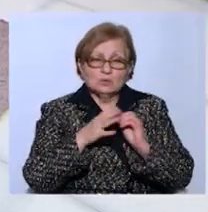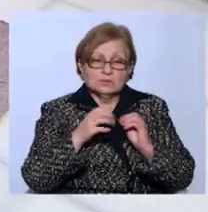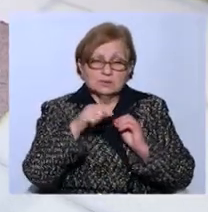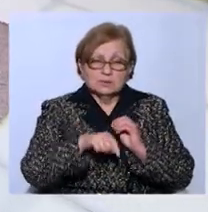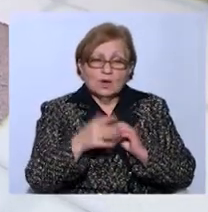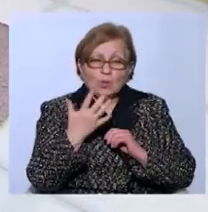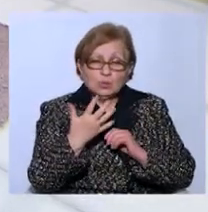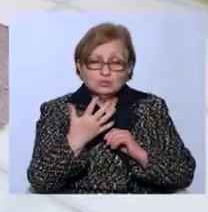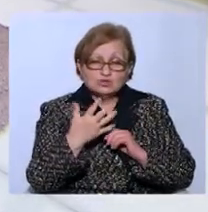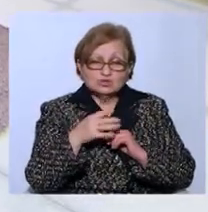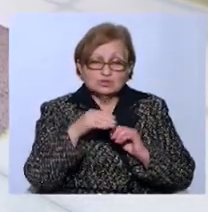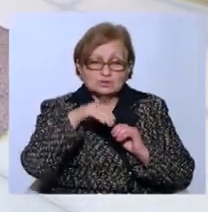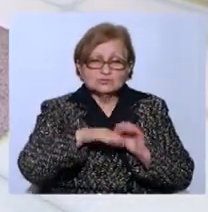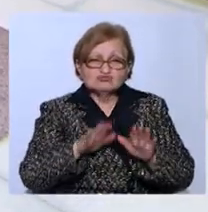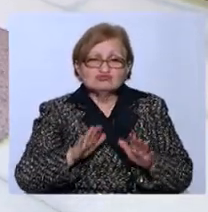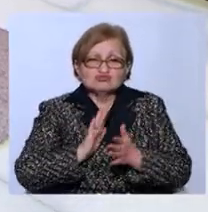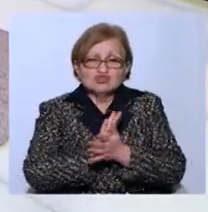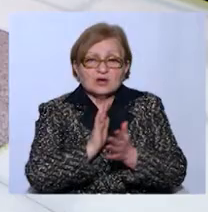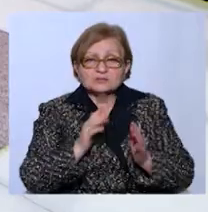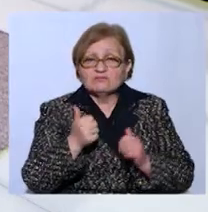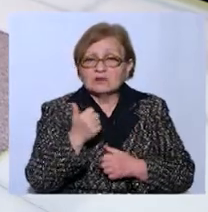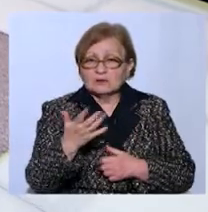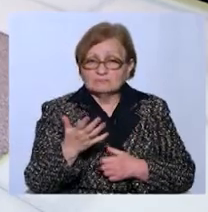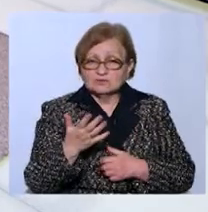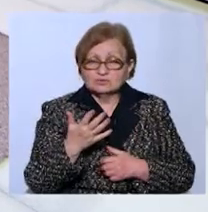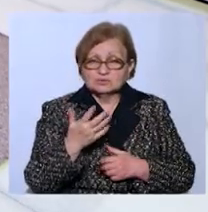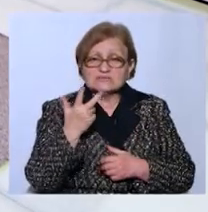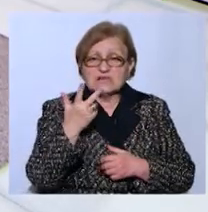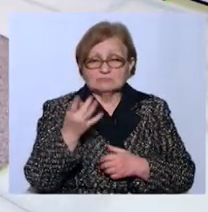5 ჩაეტევა 3-ჯერ, 3-ჯერ თავსდება 5 სრულად.